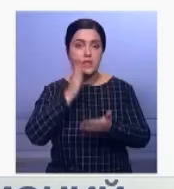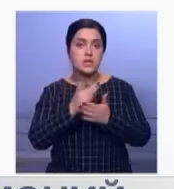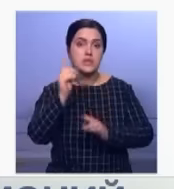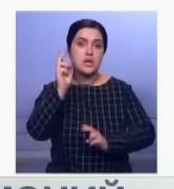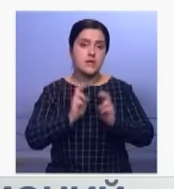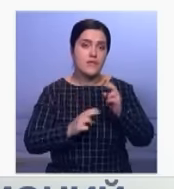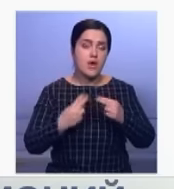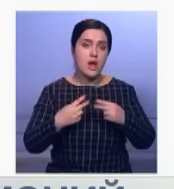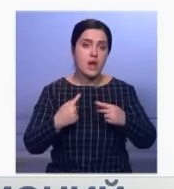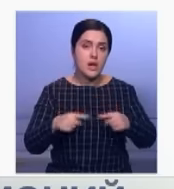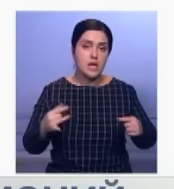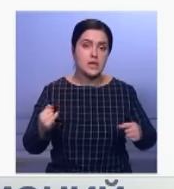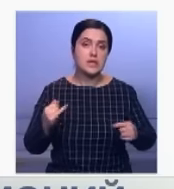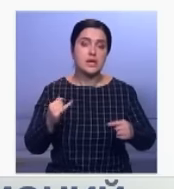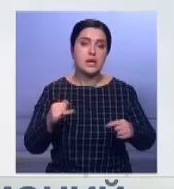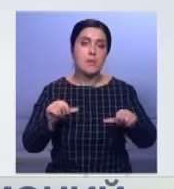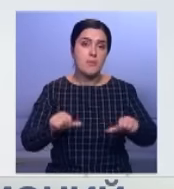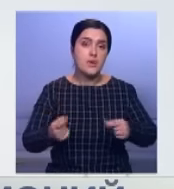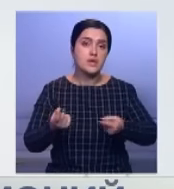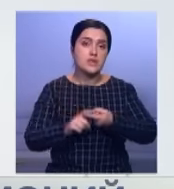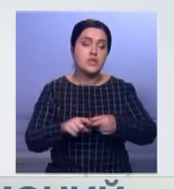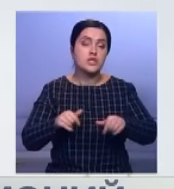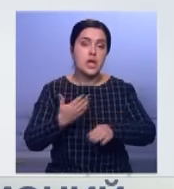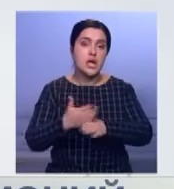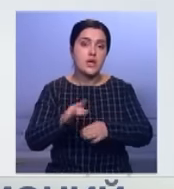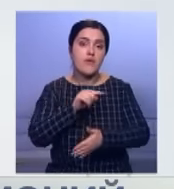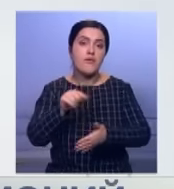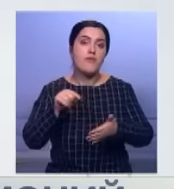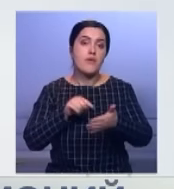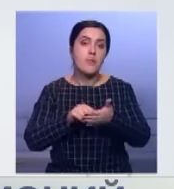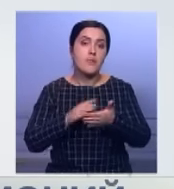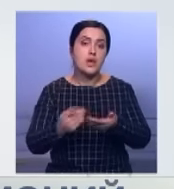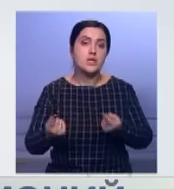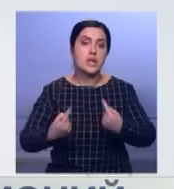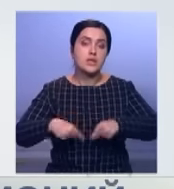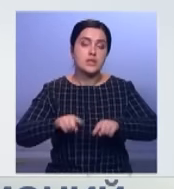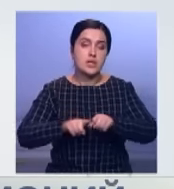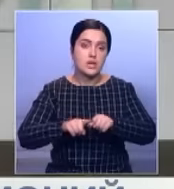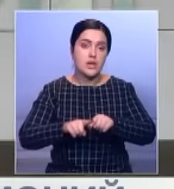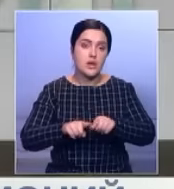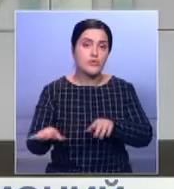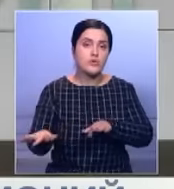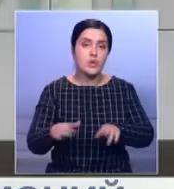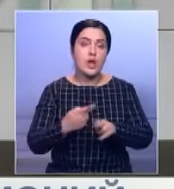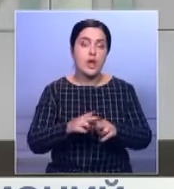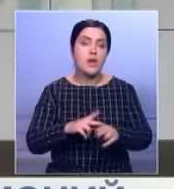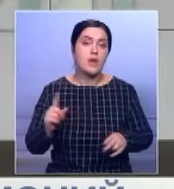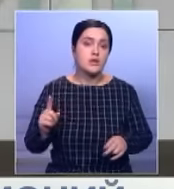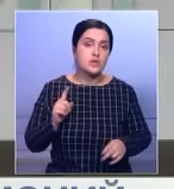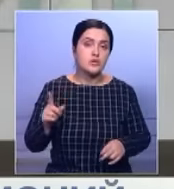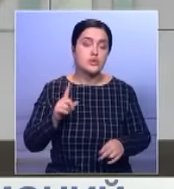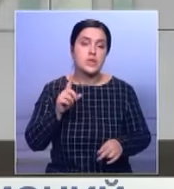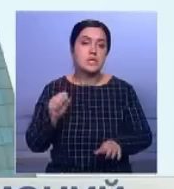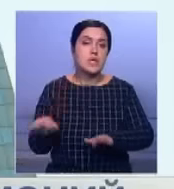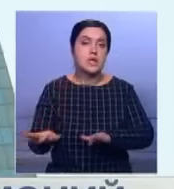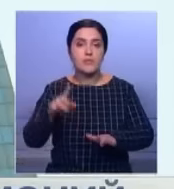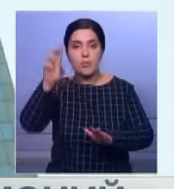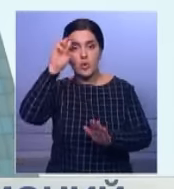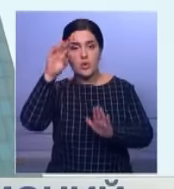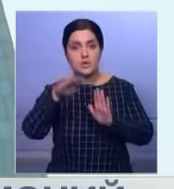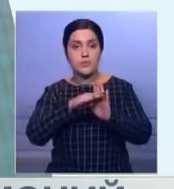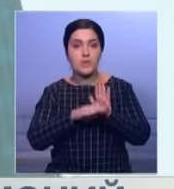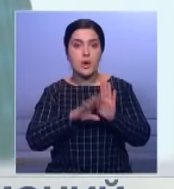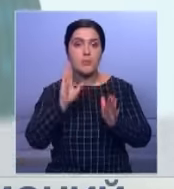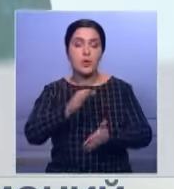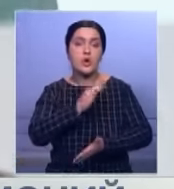государственным имуществом и полномочия, связанные с решением отдельных вопросов административно-территориального устройства. Кроме того, ожидается, что